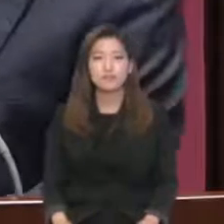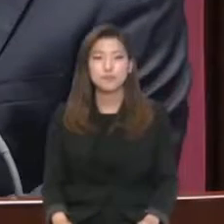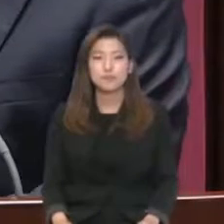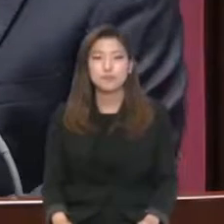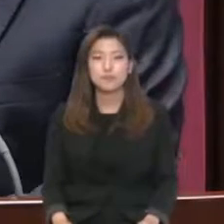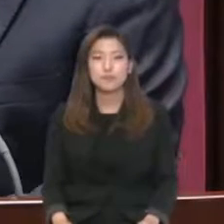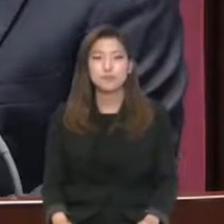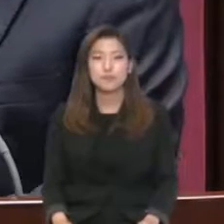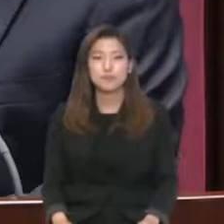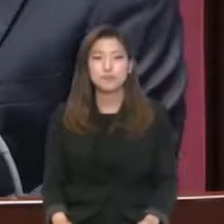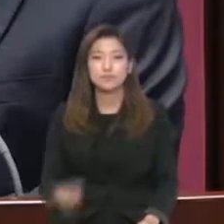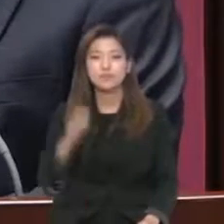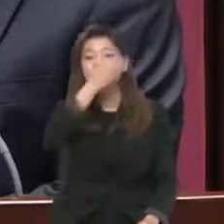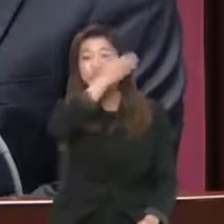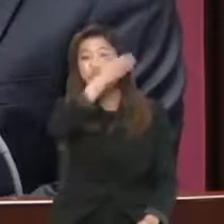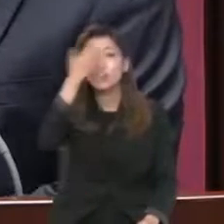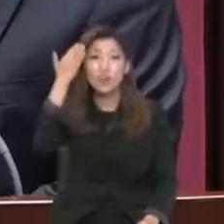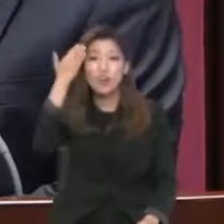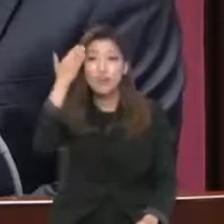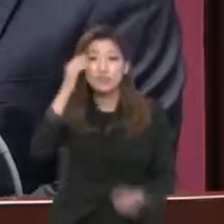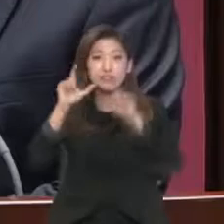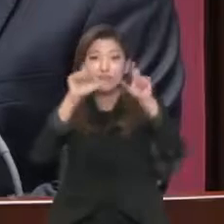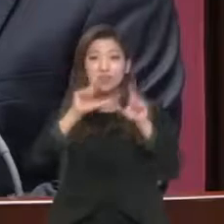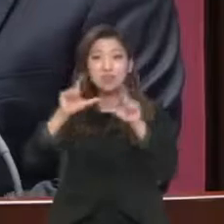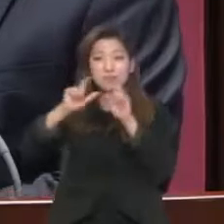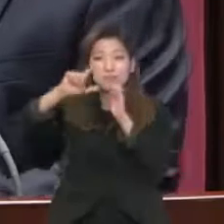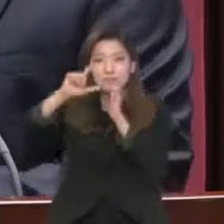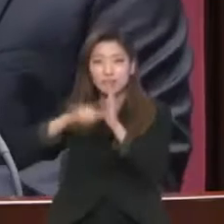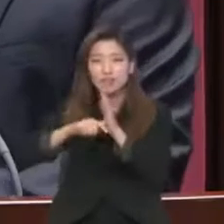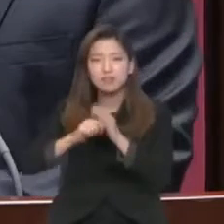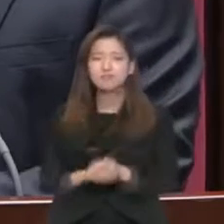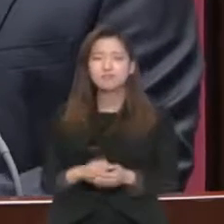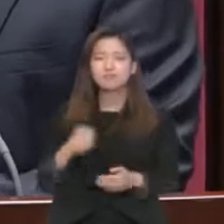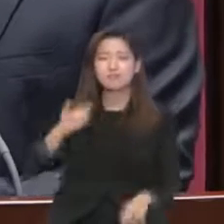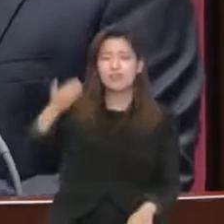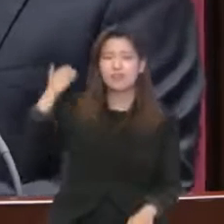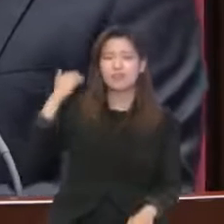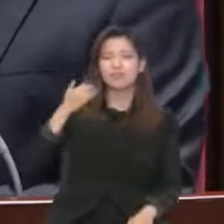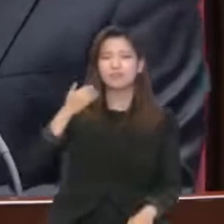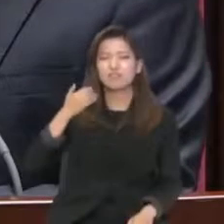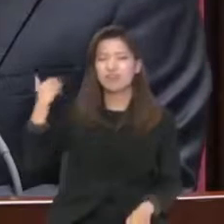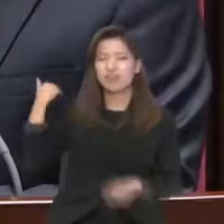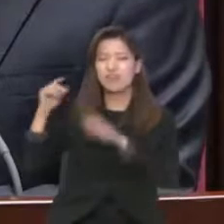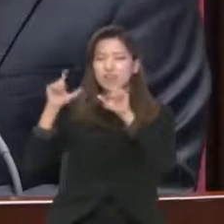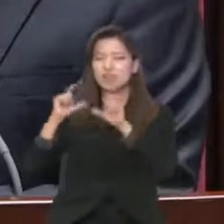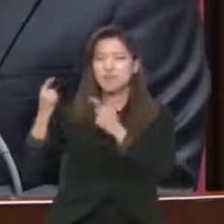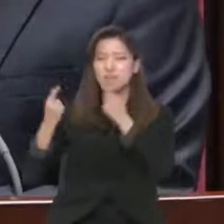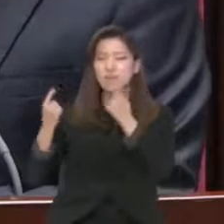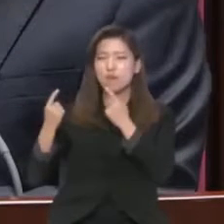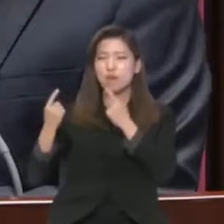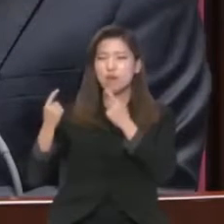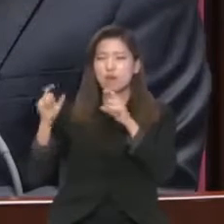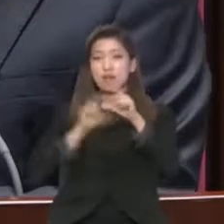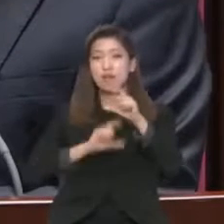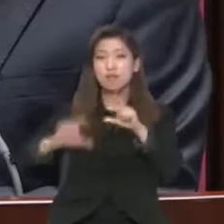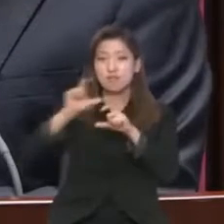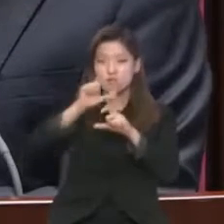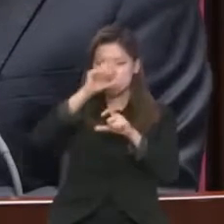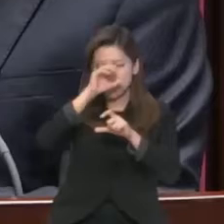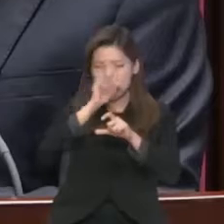청년들의 삶 속에서 우리 기성세대가 살았던 삶의 무대보다는 더 넓은